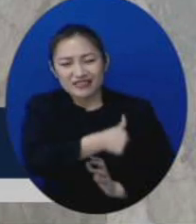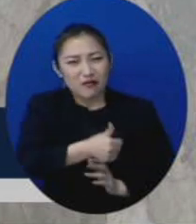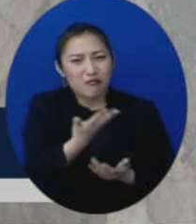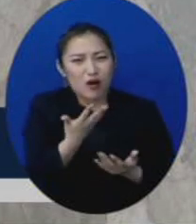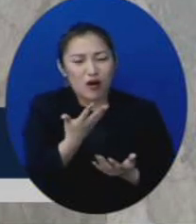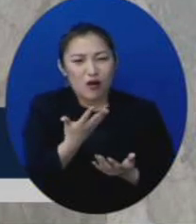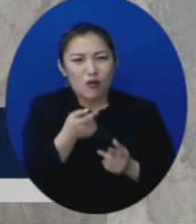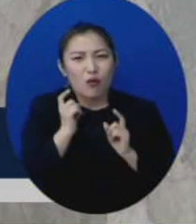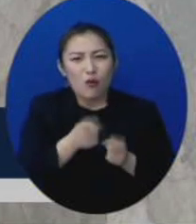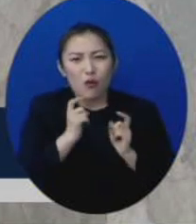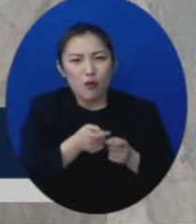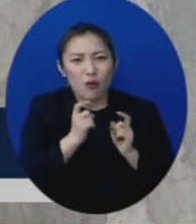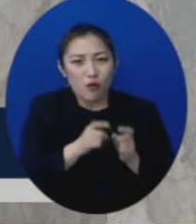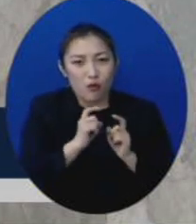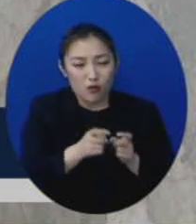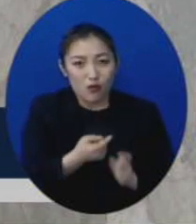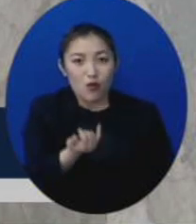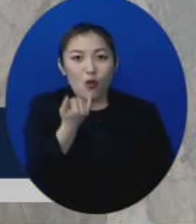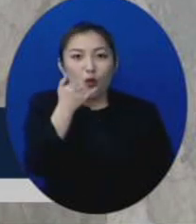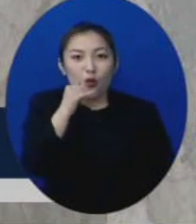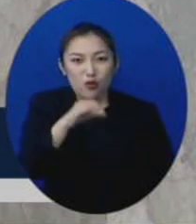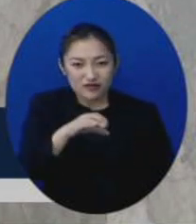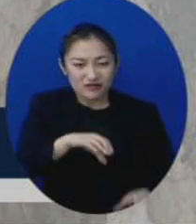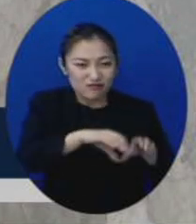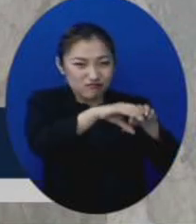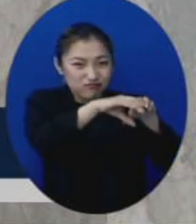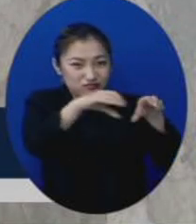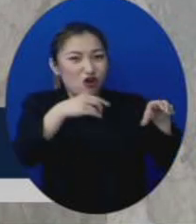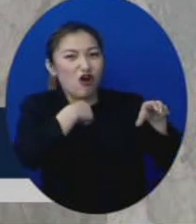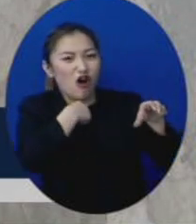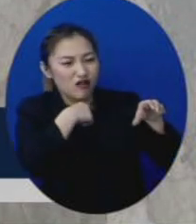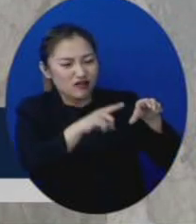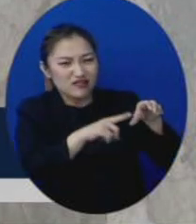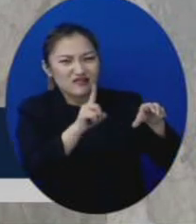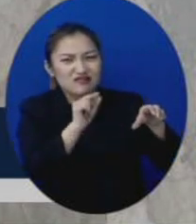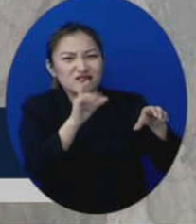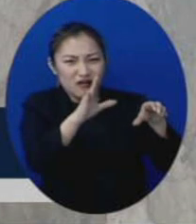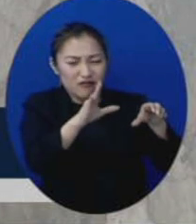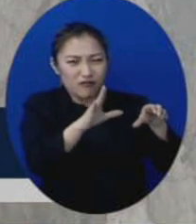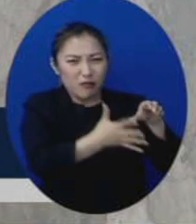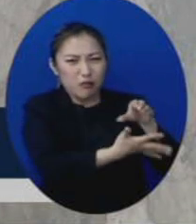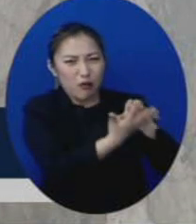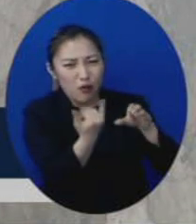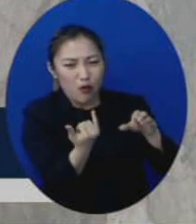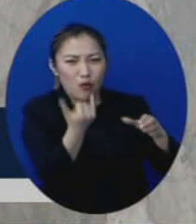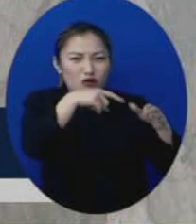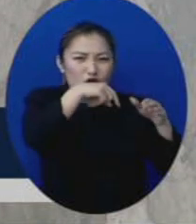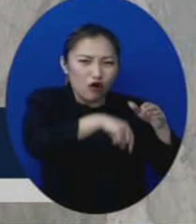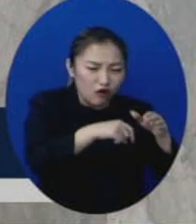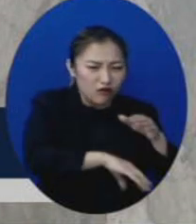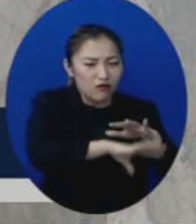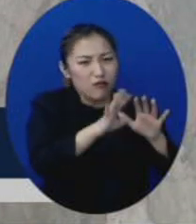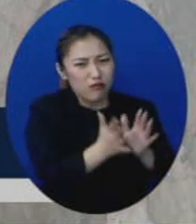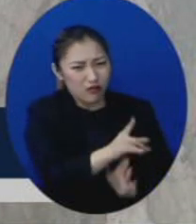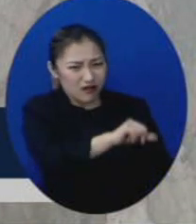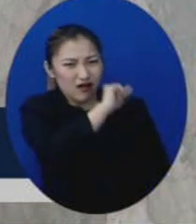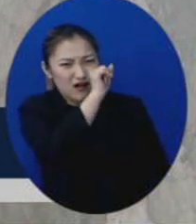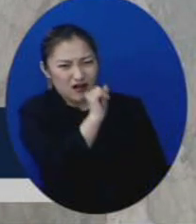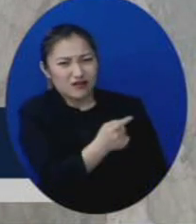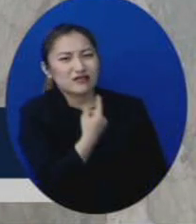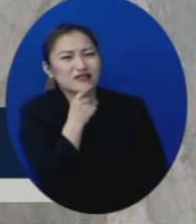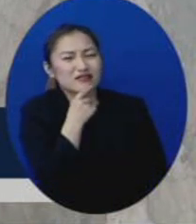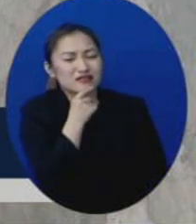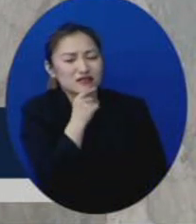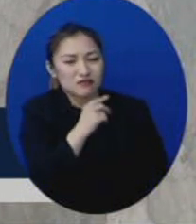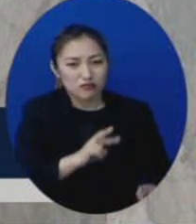усны агуулмын өөр их зэвэрлт ихтэй, хатууралт ихтэй ийм байдаг учраас усан хангамжийн асуудал бол үнэхээр чухал байсан.